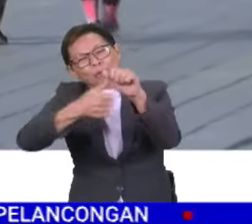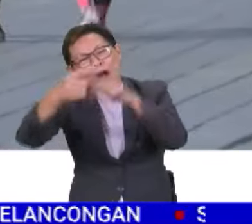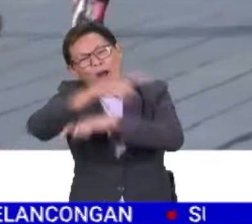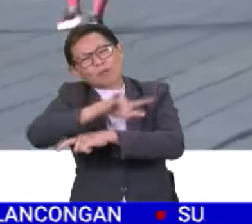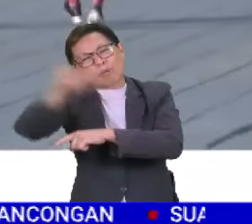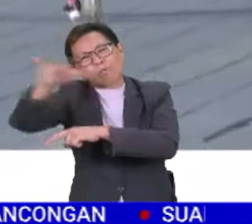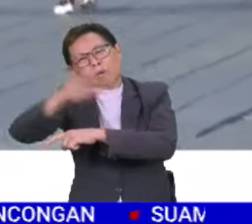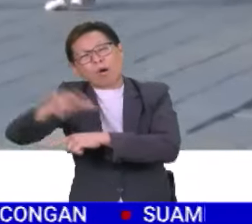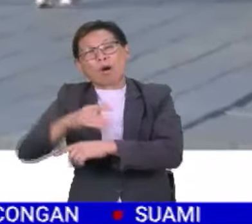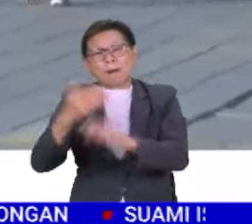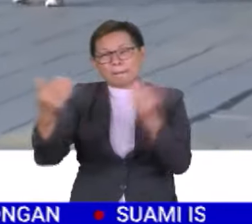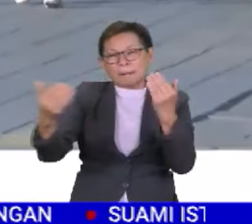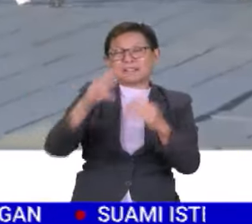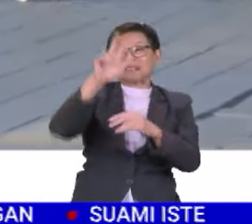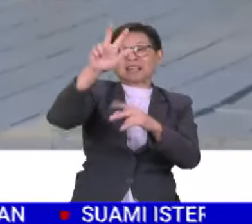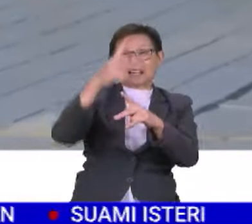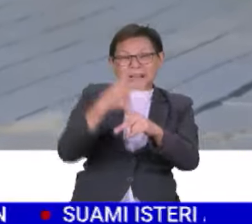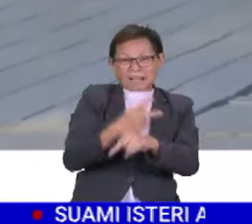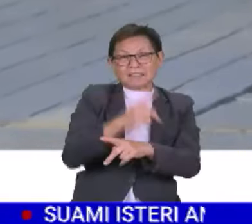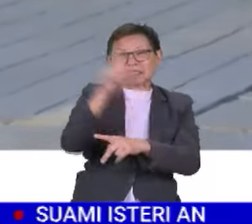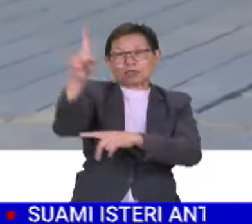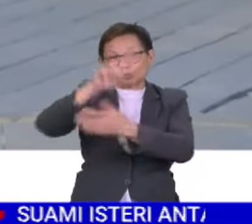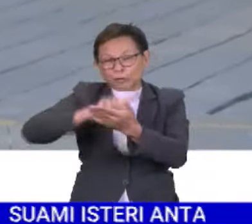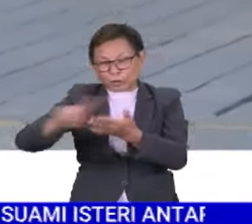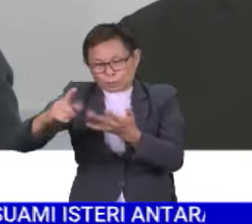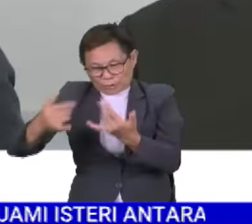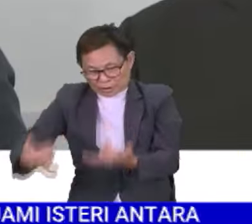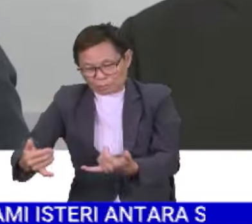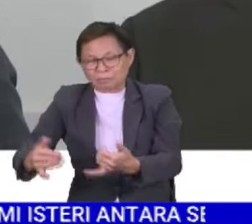berbanding 3 kali seminggu Pada masa ini